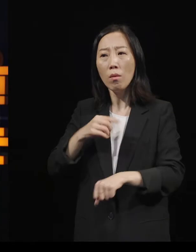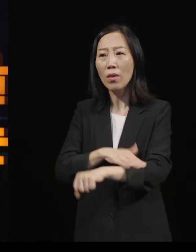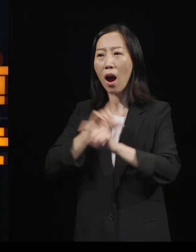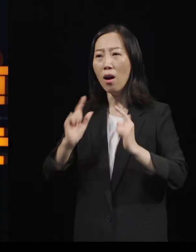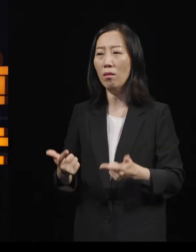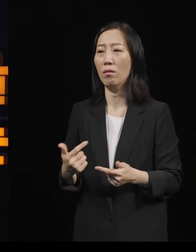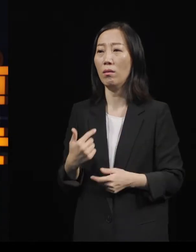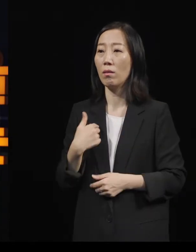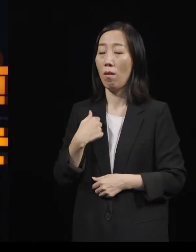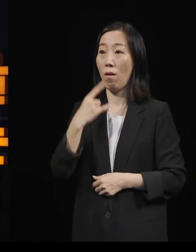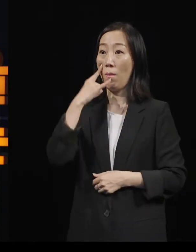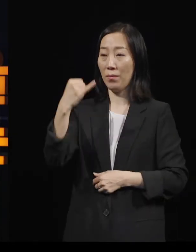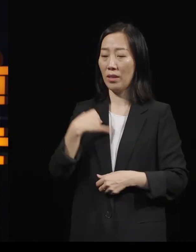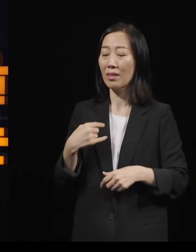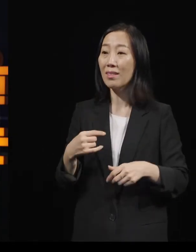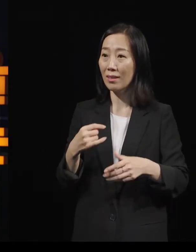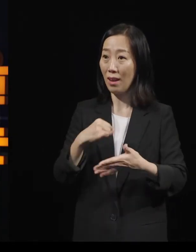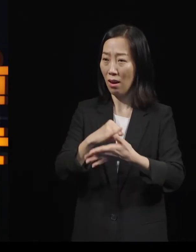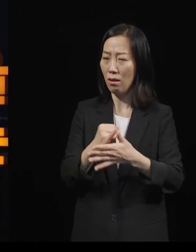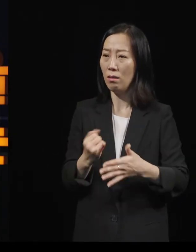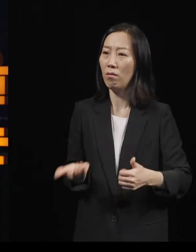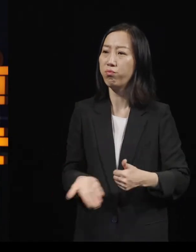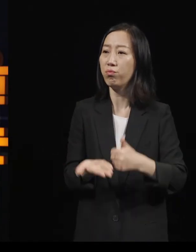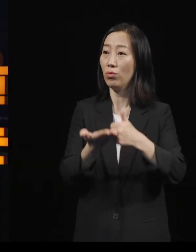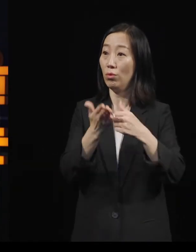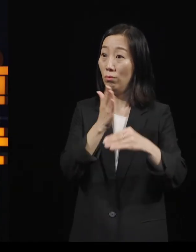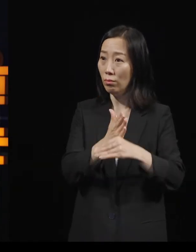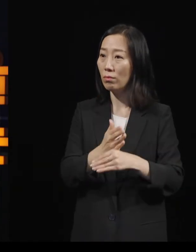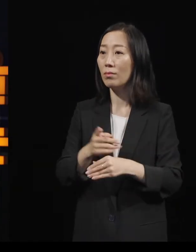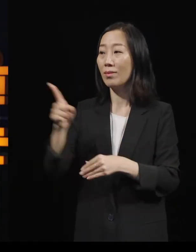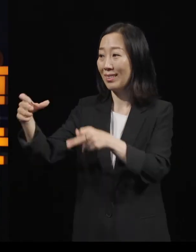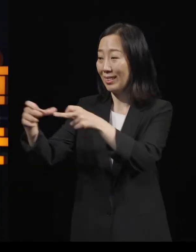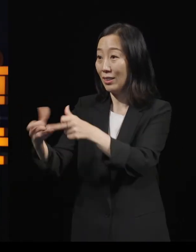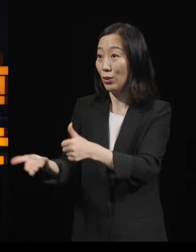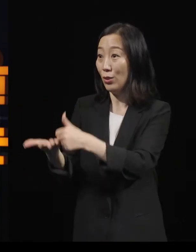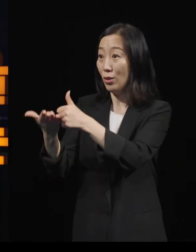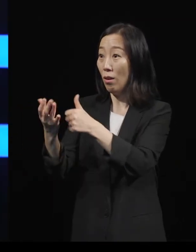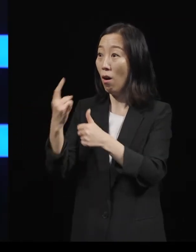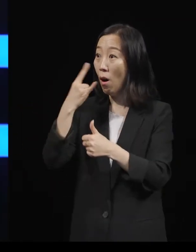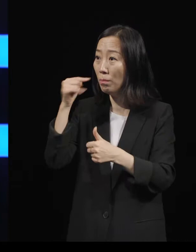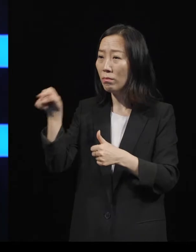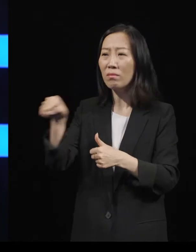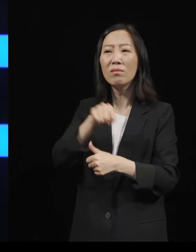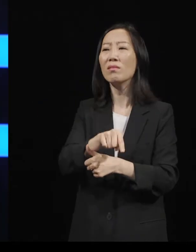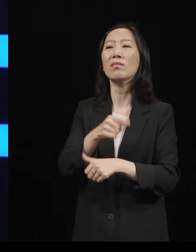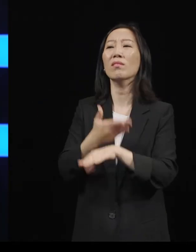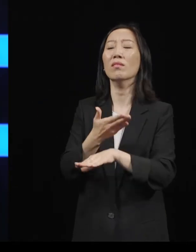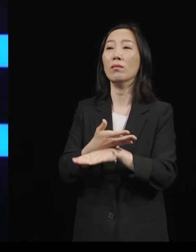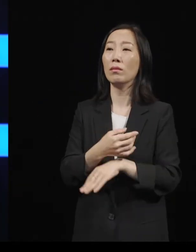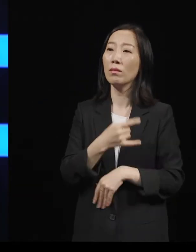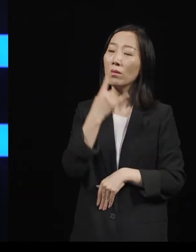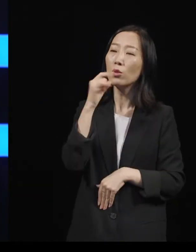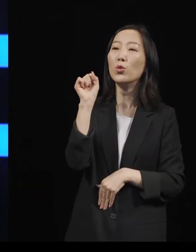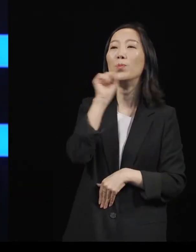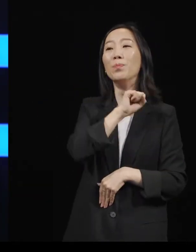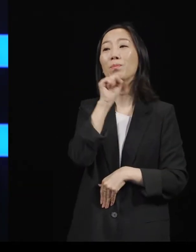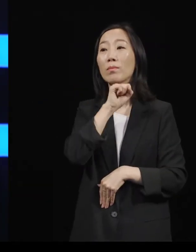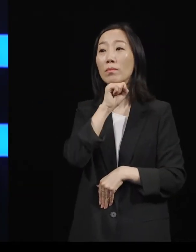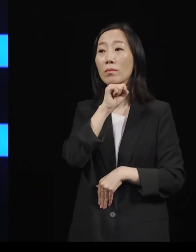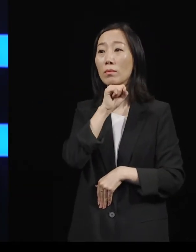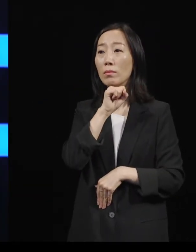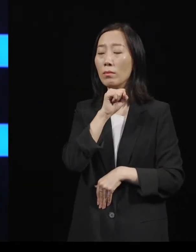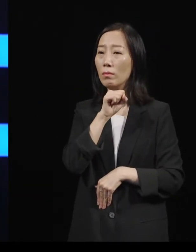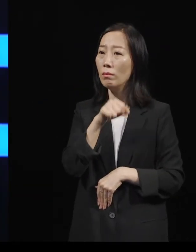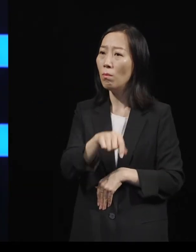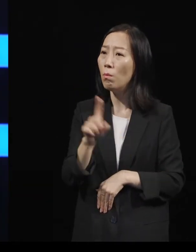그리고 아이를 키우는 엄마가, 장애 아이를 키우는 엄마가 일을 하러 나간다. 취미 생활을 한다라고 하면요. 또 무슨